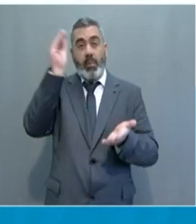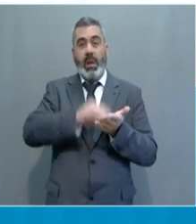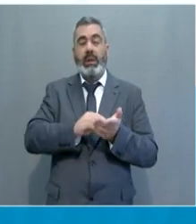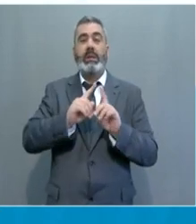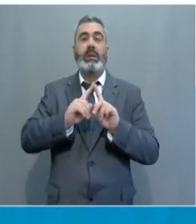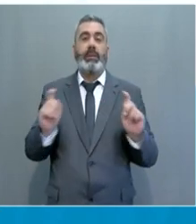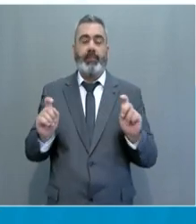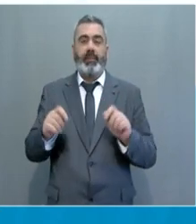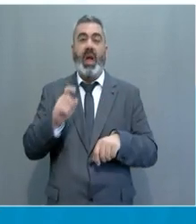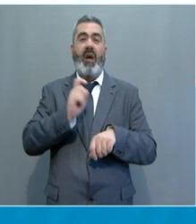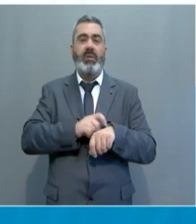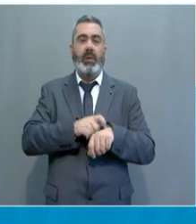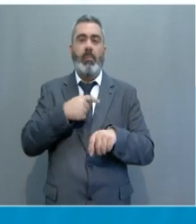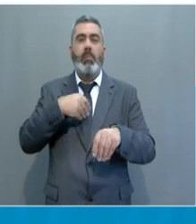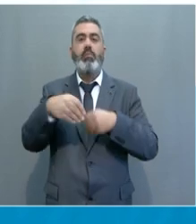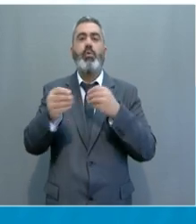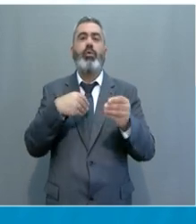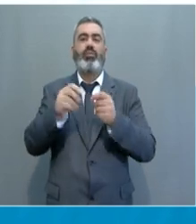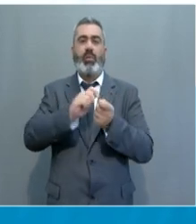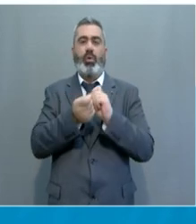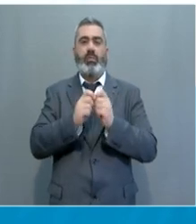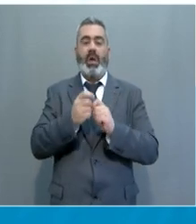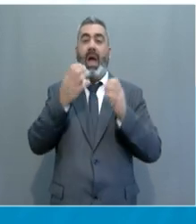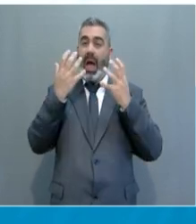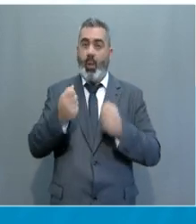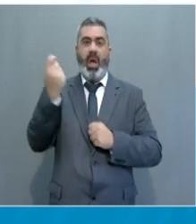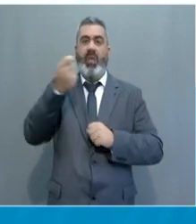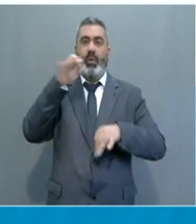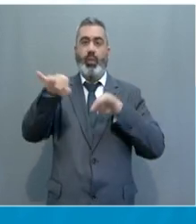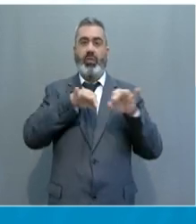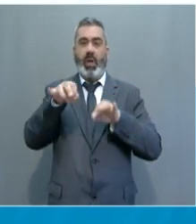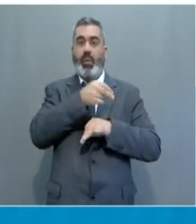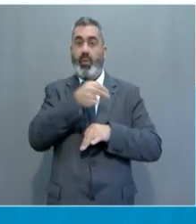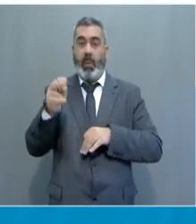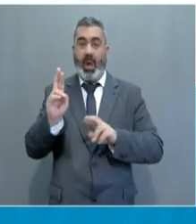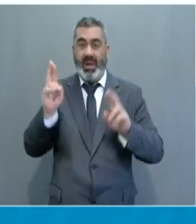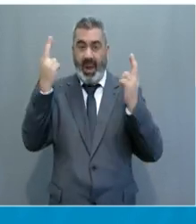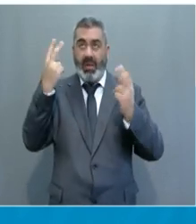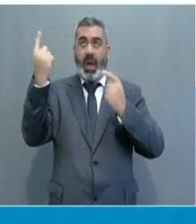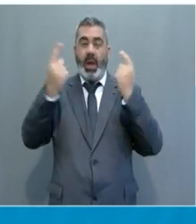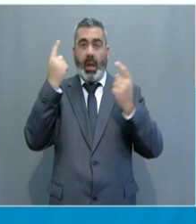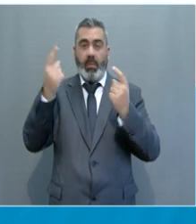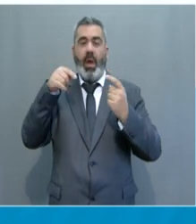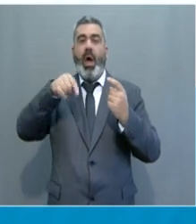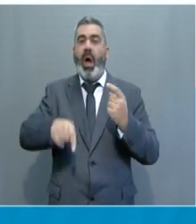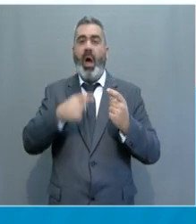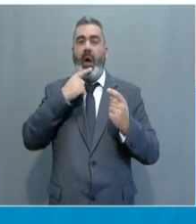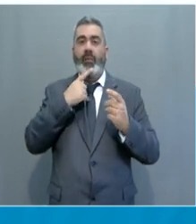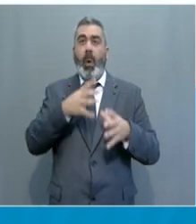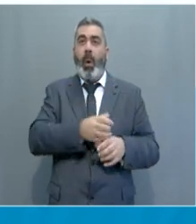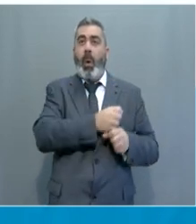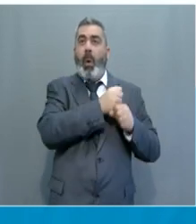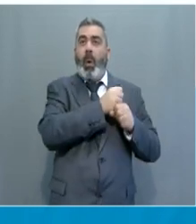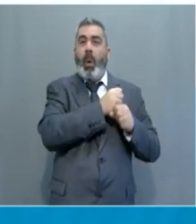η προσαρμογή του Εθνικού Σχεδίου για την Ενέργεια και το Κλίμα δεν καθυστερεί, δεν